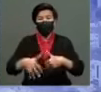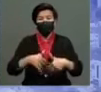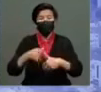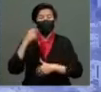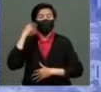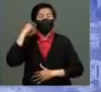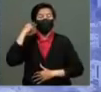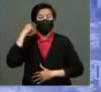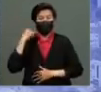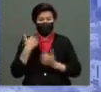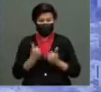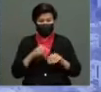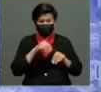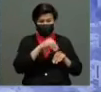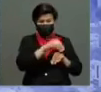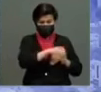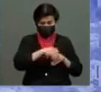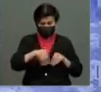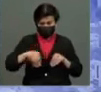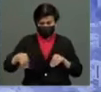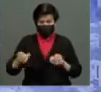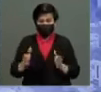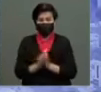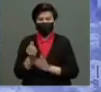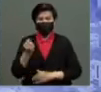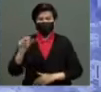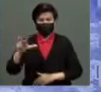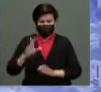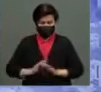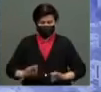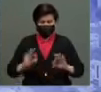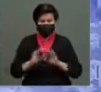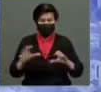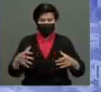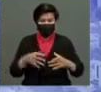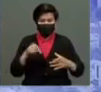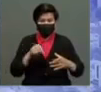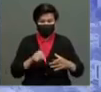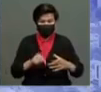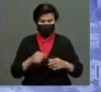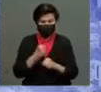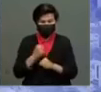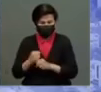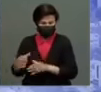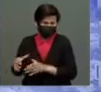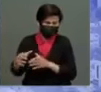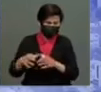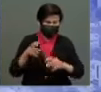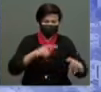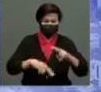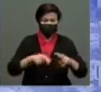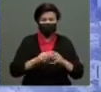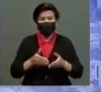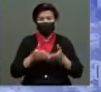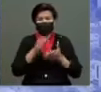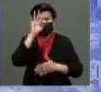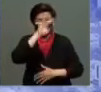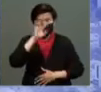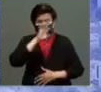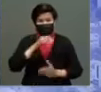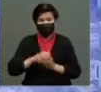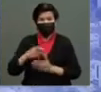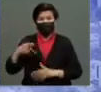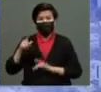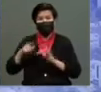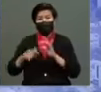มีทั้งหมด13เขตที่อยู่ในกลุ่มเป้าหมายที่จะต้องลงไปทำงานอย่างเข้มข้น1คือคลองเตย2คือป้อมปราบศัตรูพ่